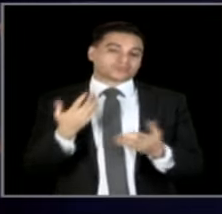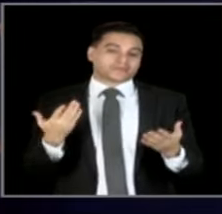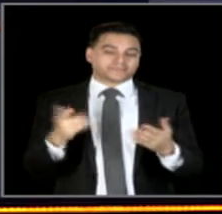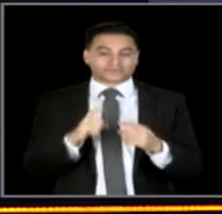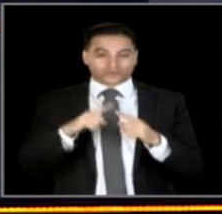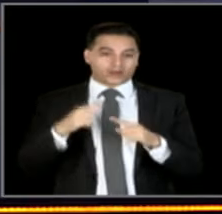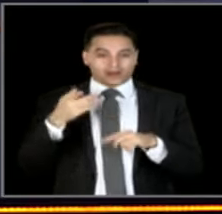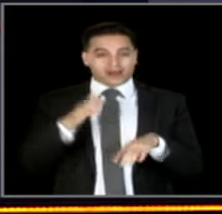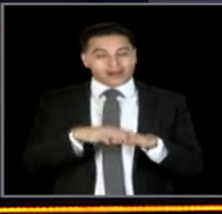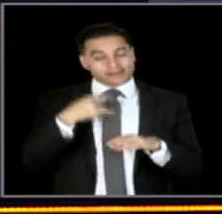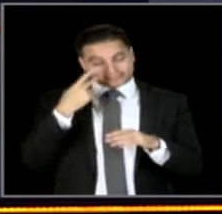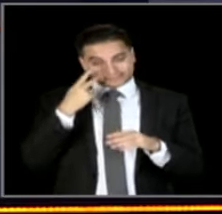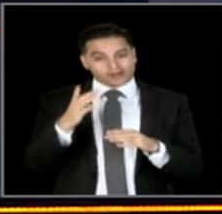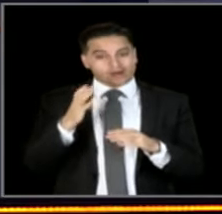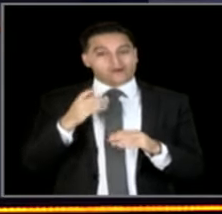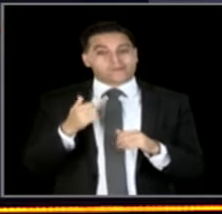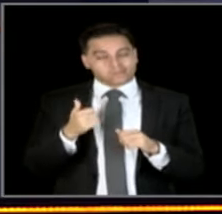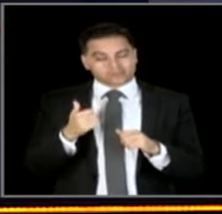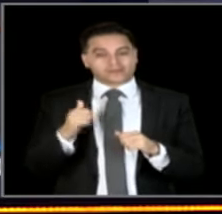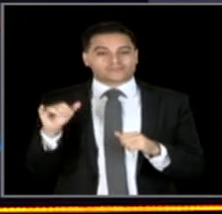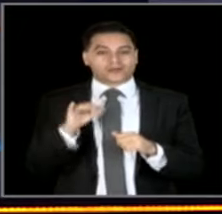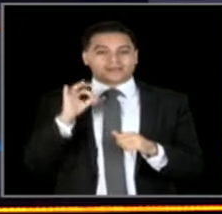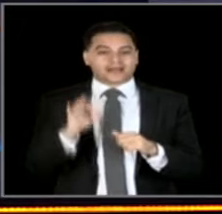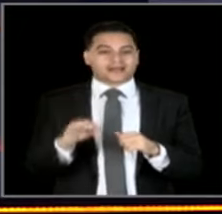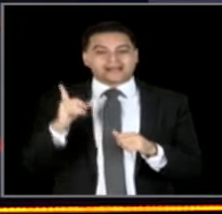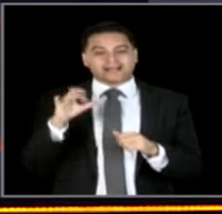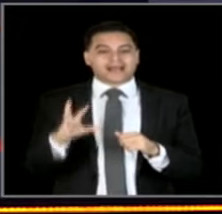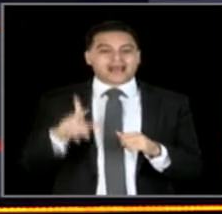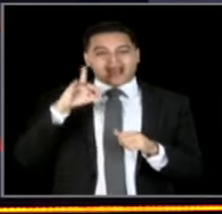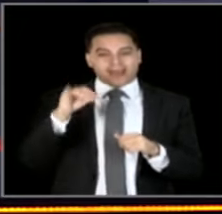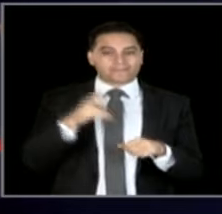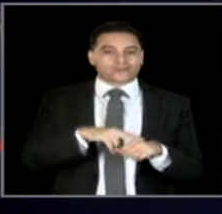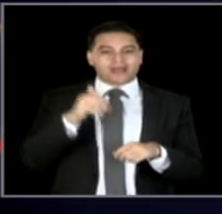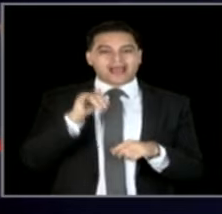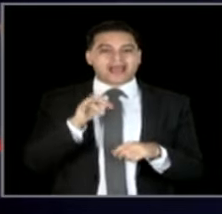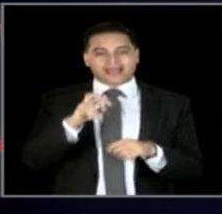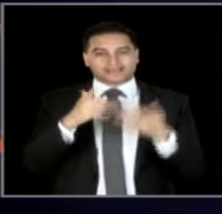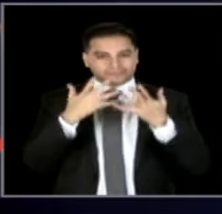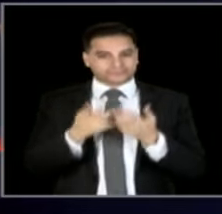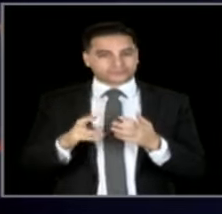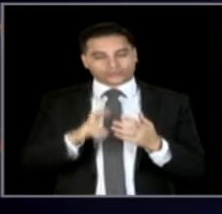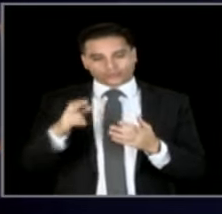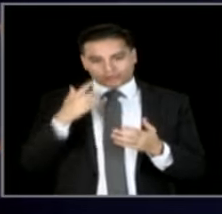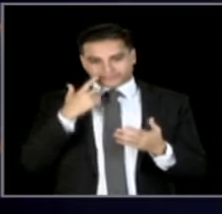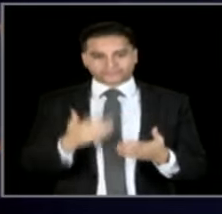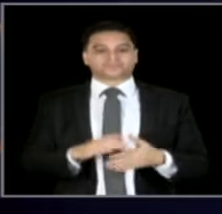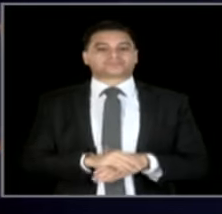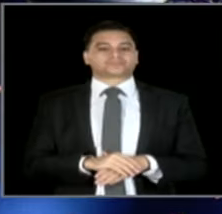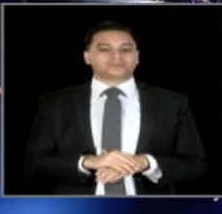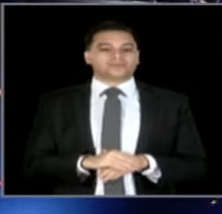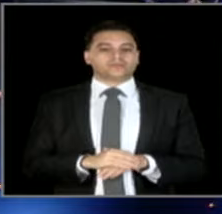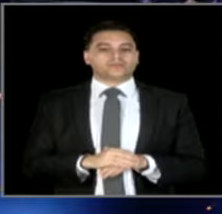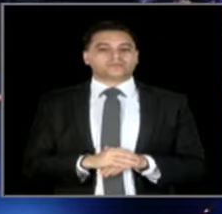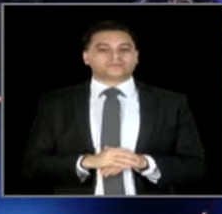اللي جاي اعتقد انه هيتجاوب ريهام وآية. آية وريهام، قدرات ذهنيه. والسؤال